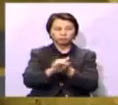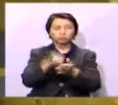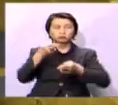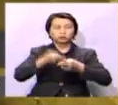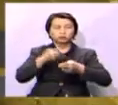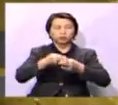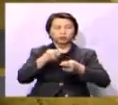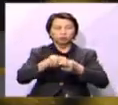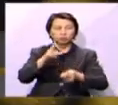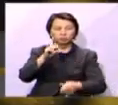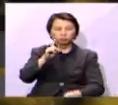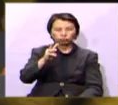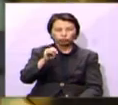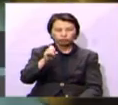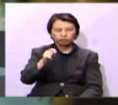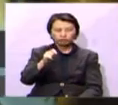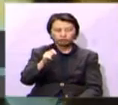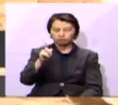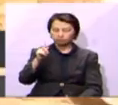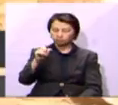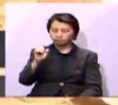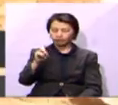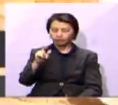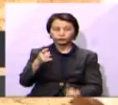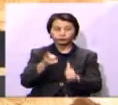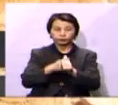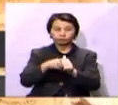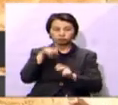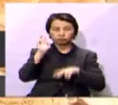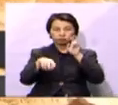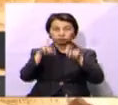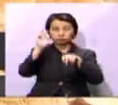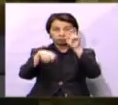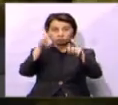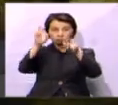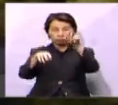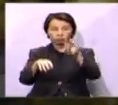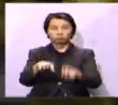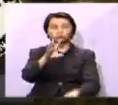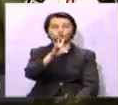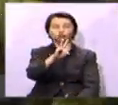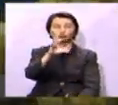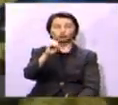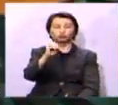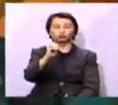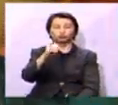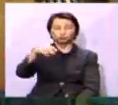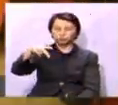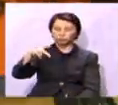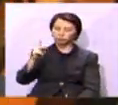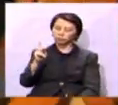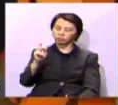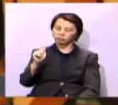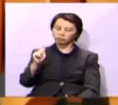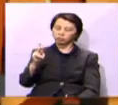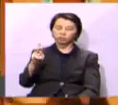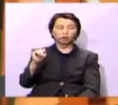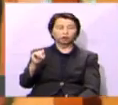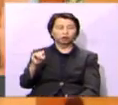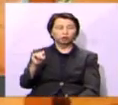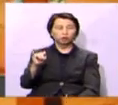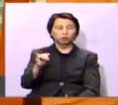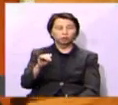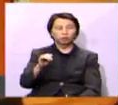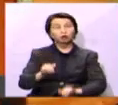dinamakan repelling. Pertama sekali, saya akan memanjat pada ketinggian 70 kaki. Kita akan turun daripada sini, kita panggil